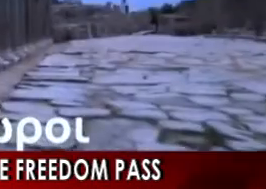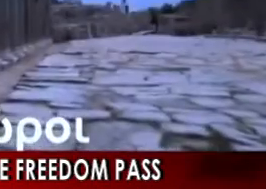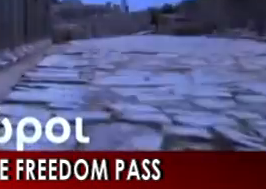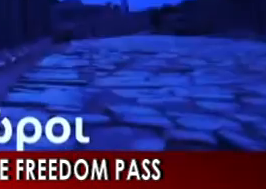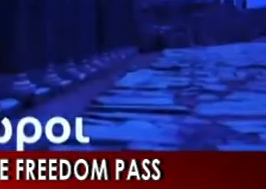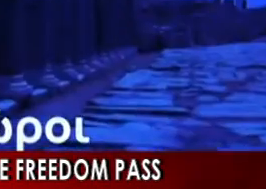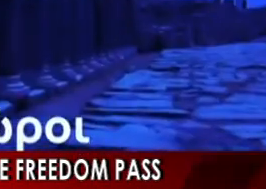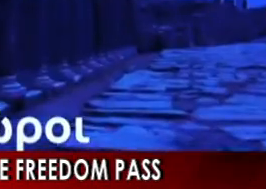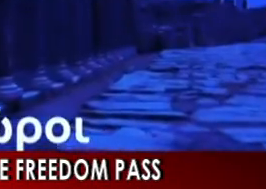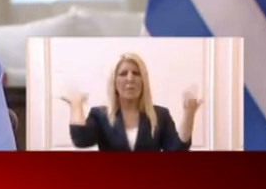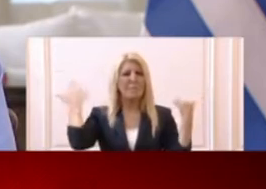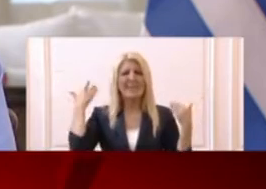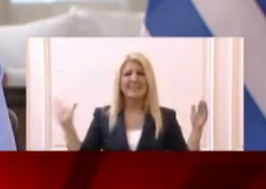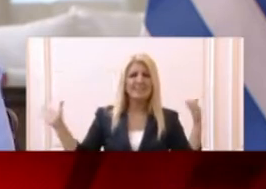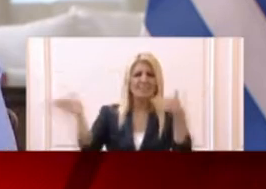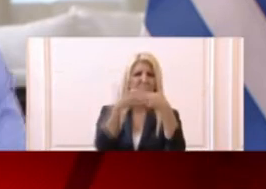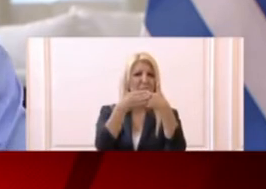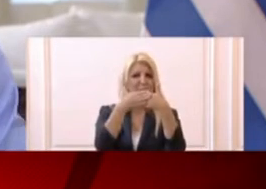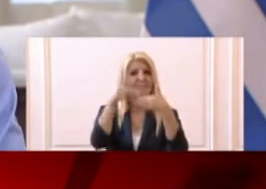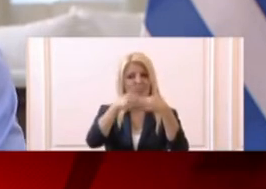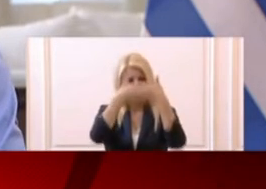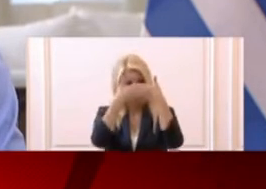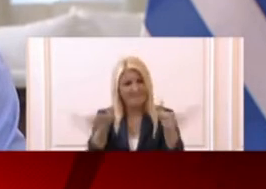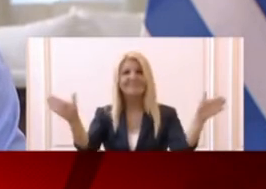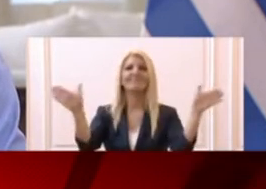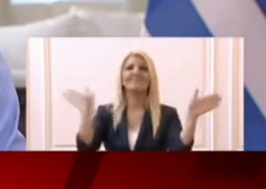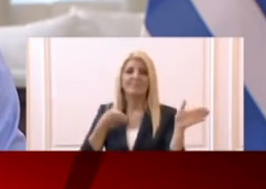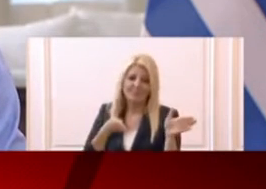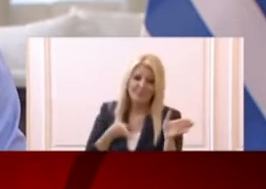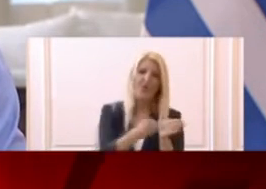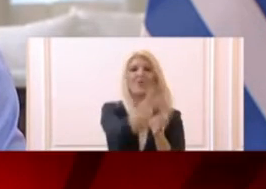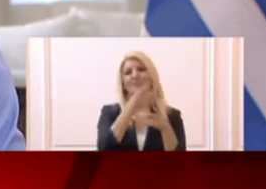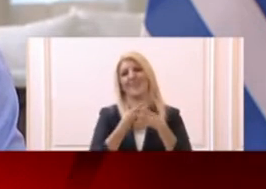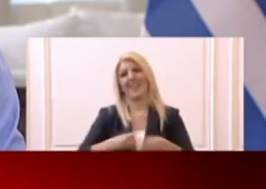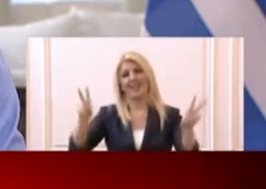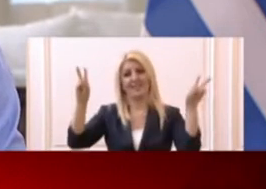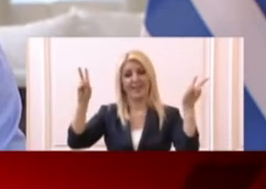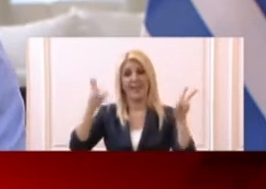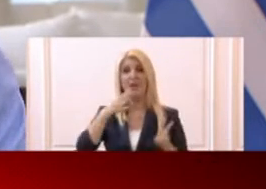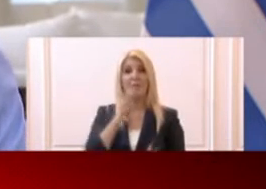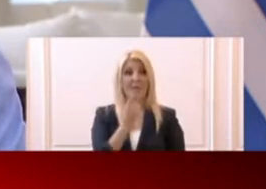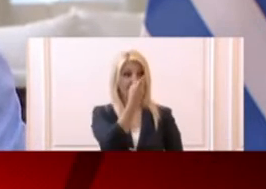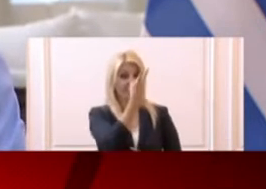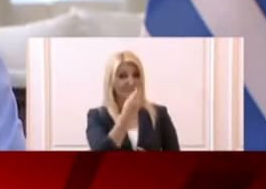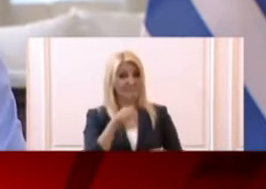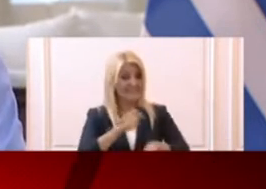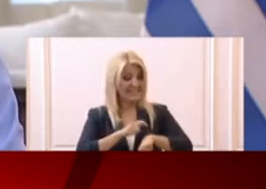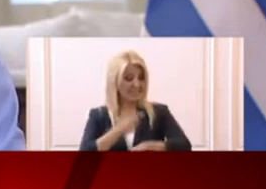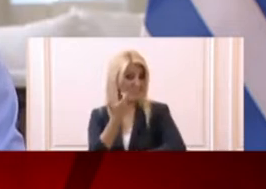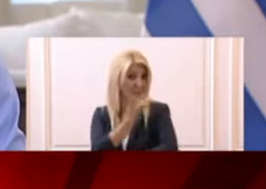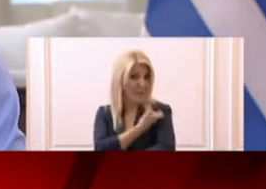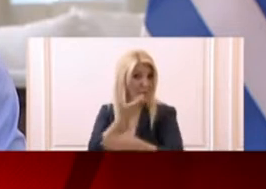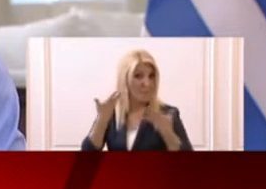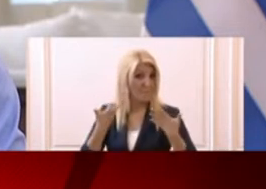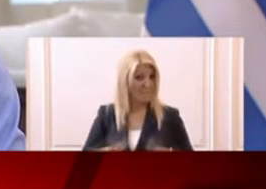πρόγραμμα κατά τους καλοκαιρινούς μήνες. Με την πρώτη δόση του εμβολίου τους θα αποκτούν αυτόματα μια